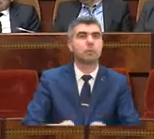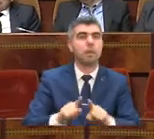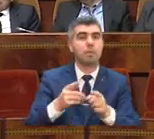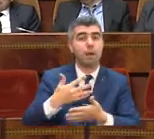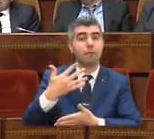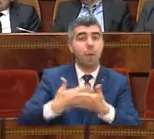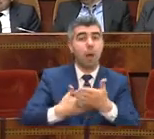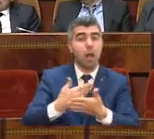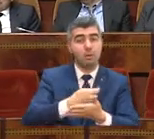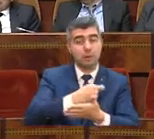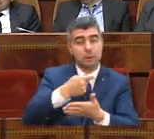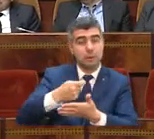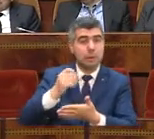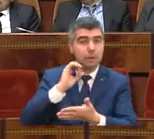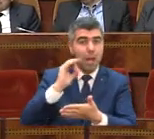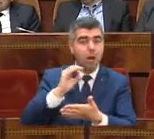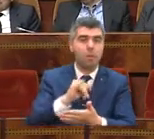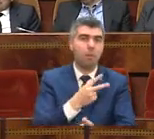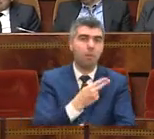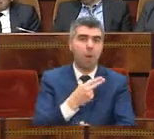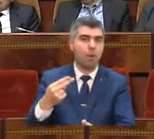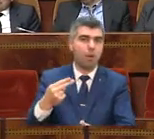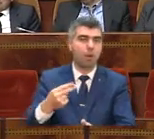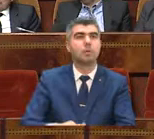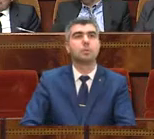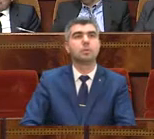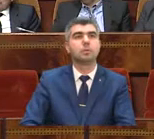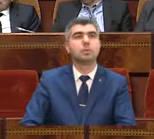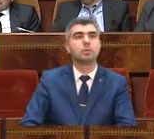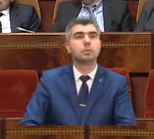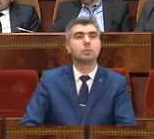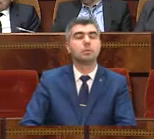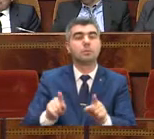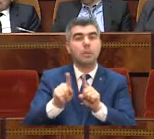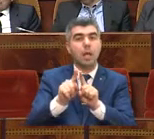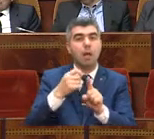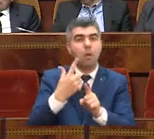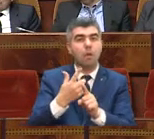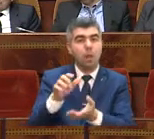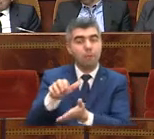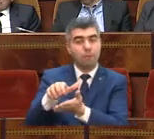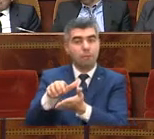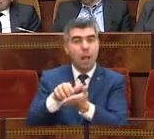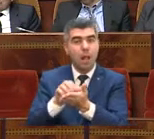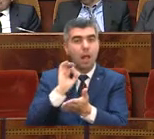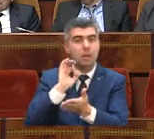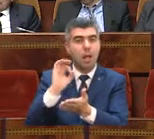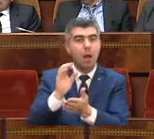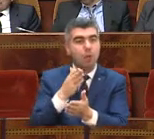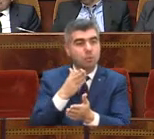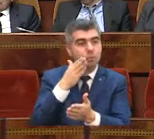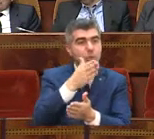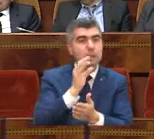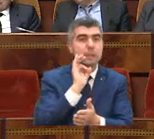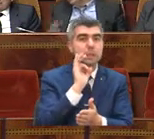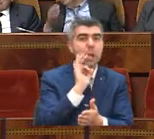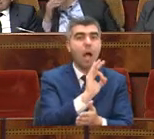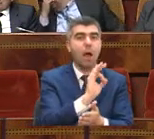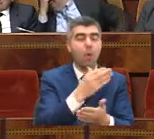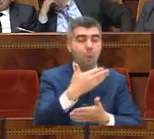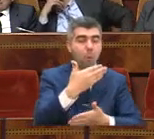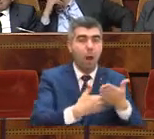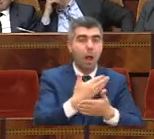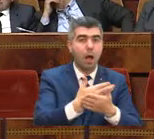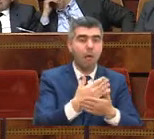الشواهد، وبالتالي حرمانه من حقهم في استغلال هذه الأراضي رغم حصولهم على